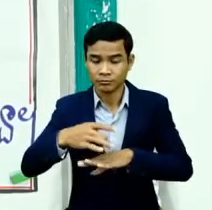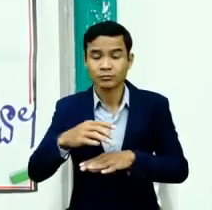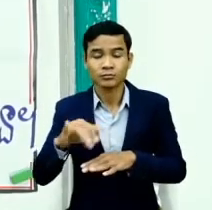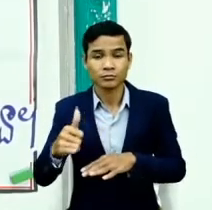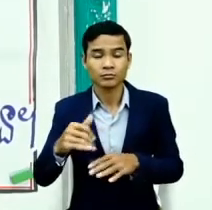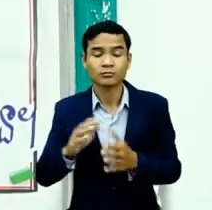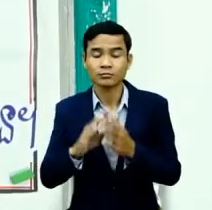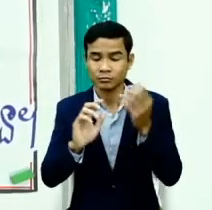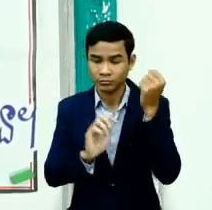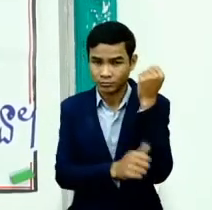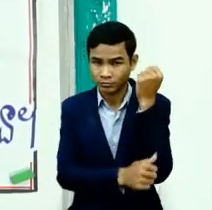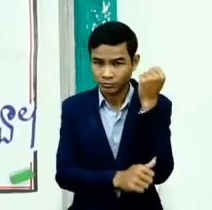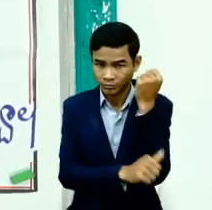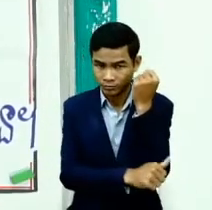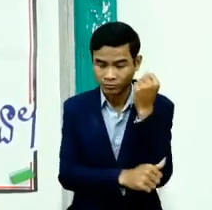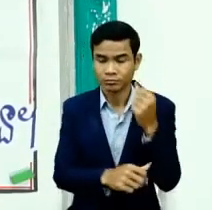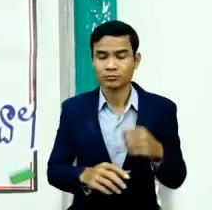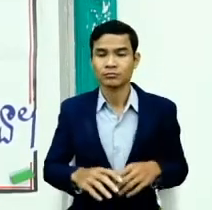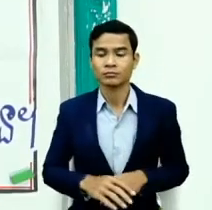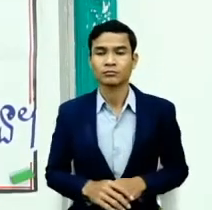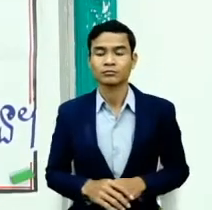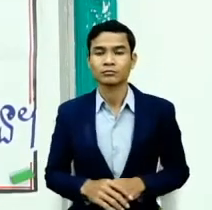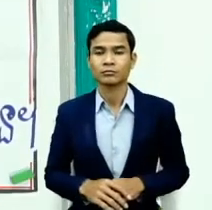rứ đâm lồng mì